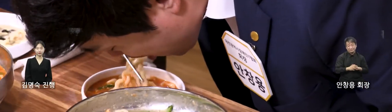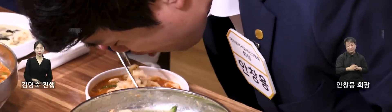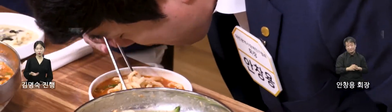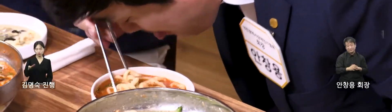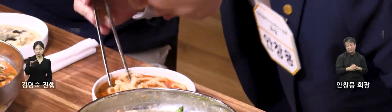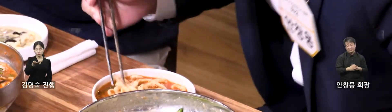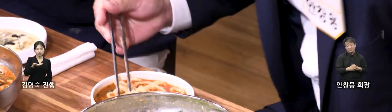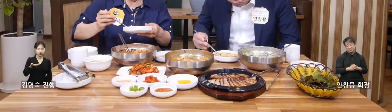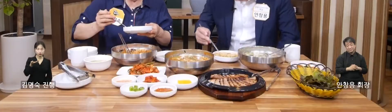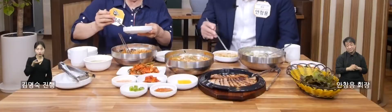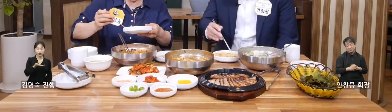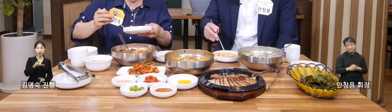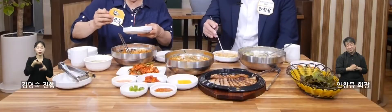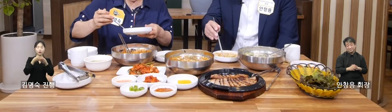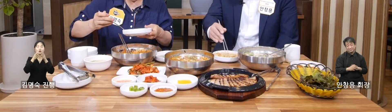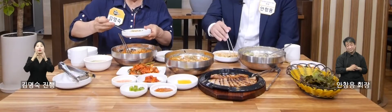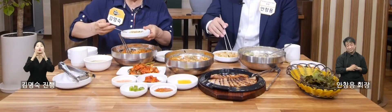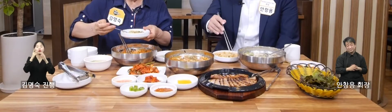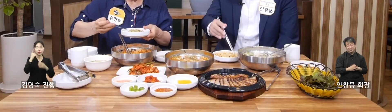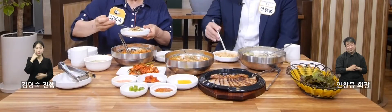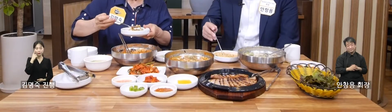국물 맛을 보겠습니다.